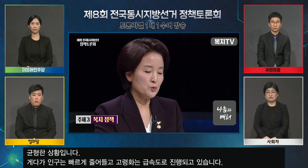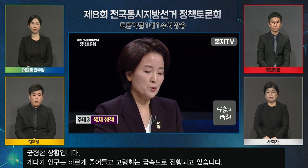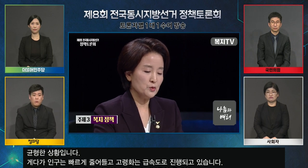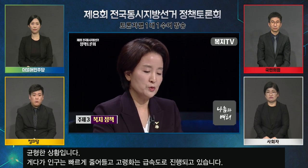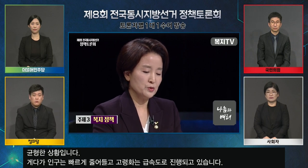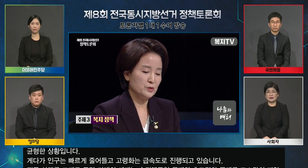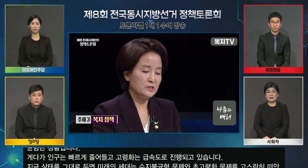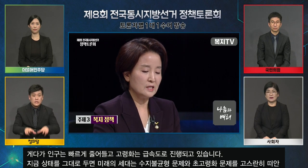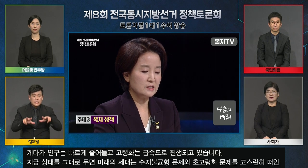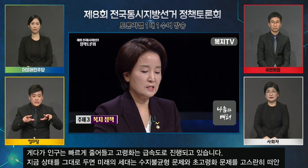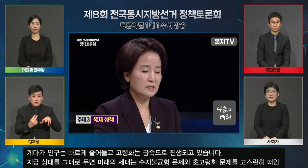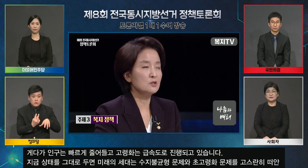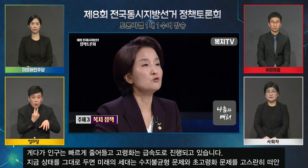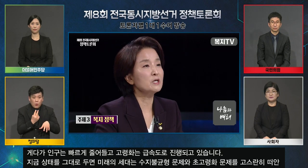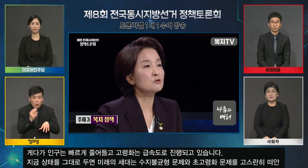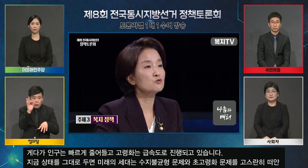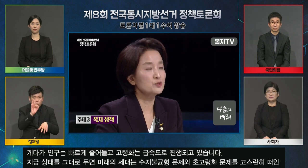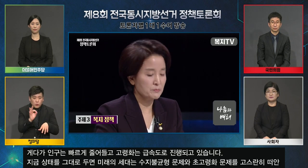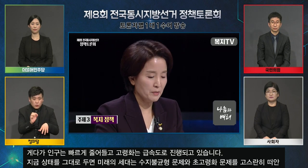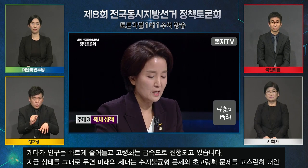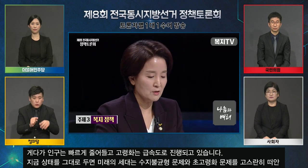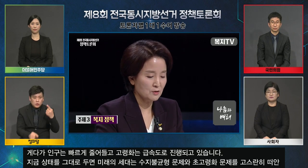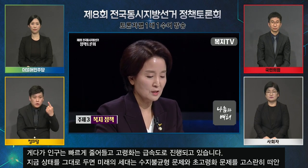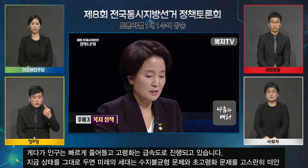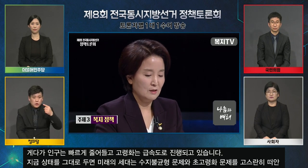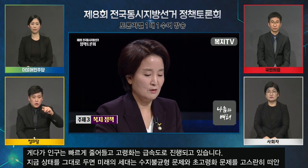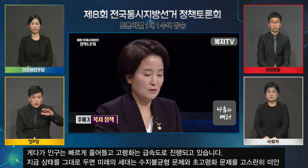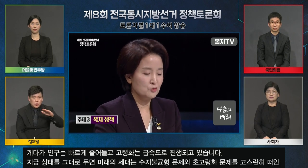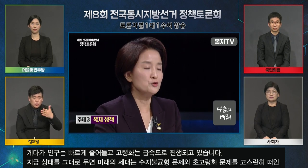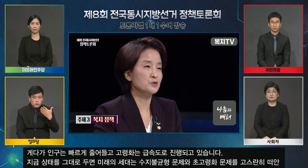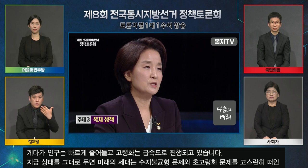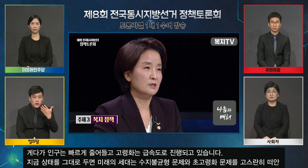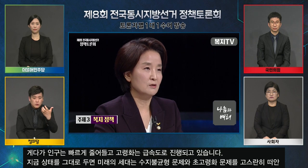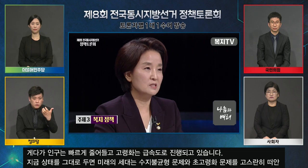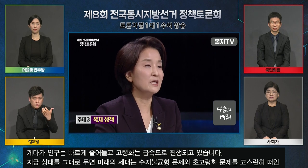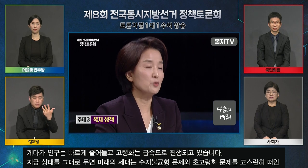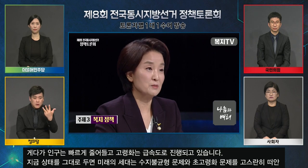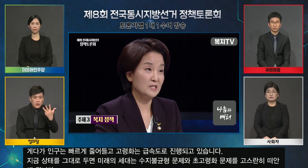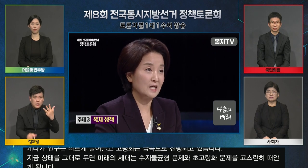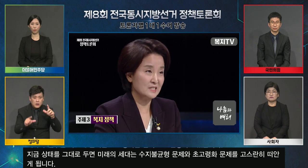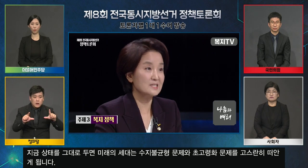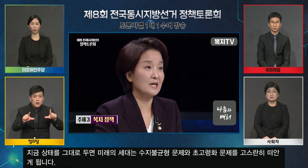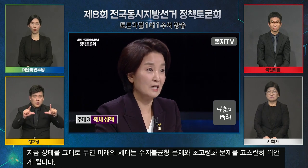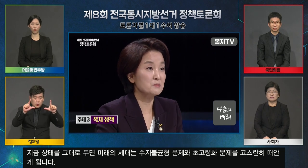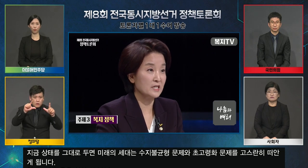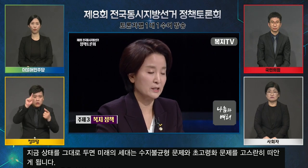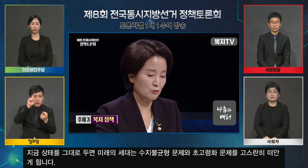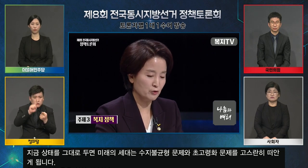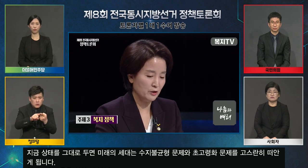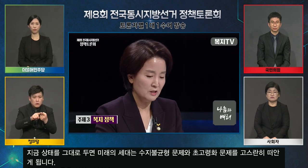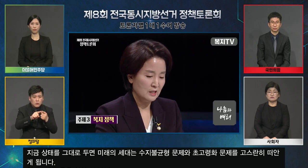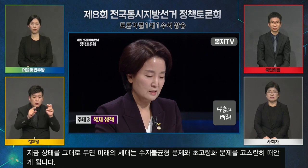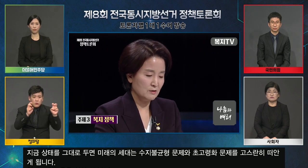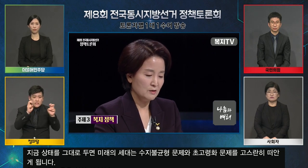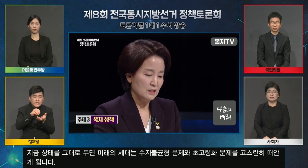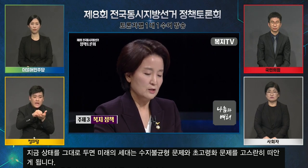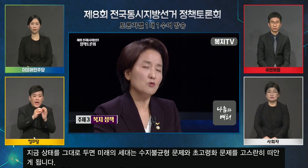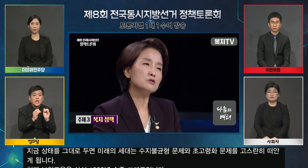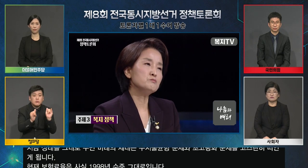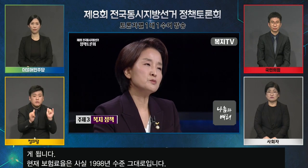보험료율은 사실 1998년 수준 그대로입니다. 직장 가입자의 경우요.